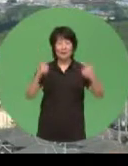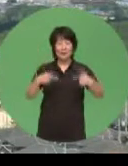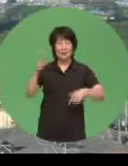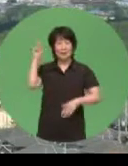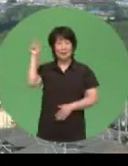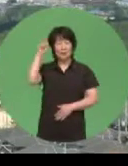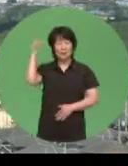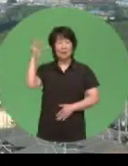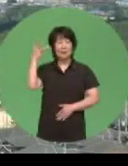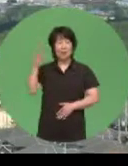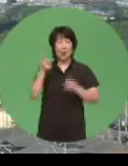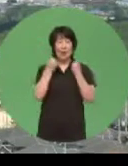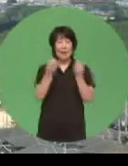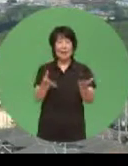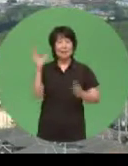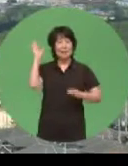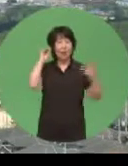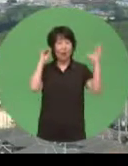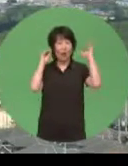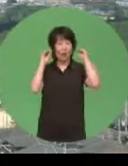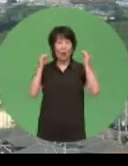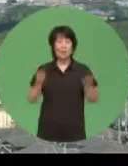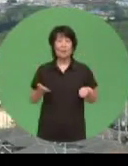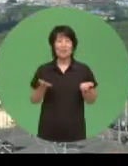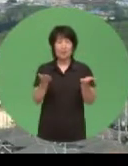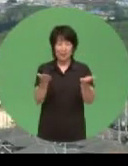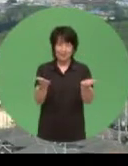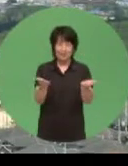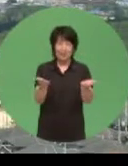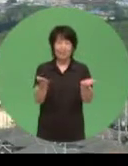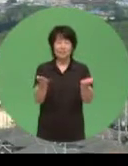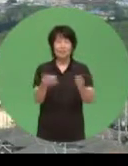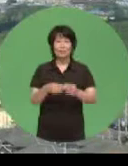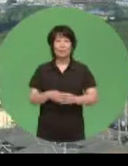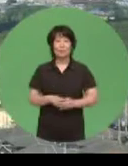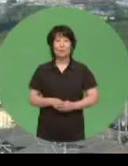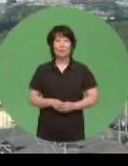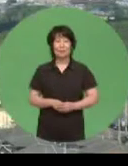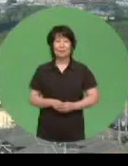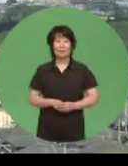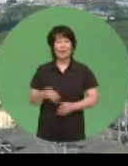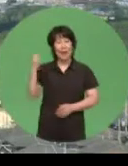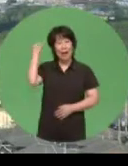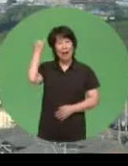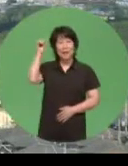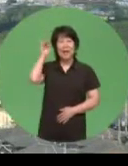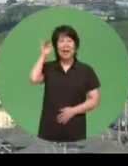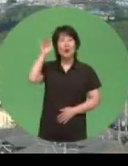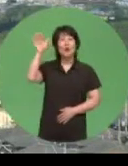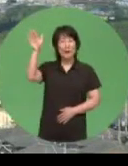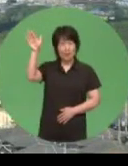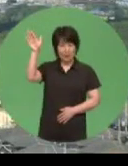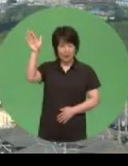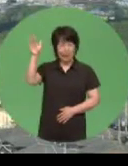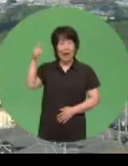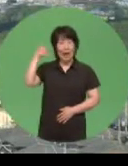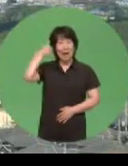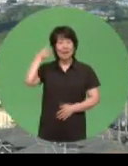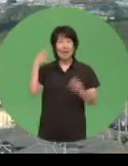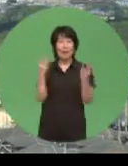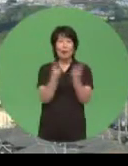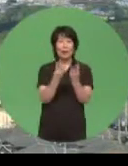生駒市のホットな話題を中心にお伝えしています。ご意見ご希望がございましたら、電